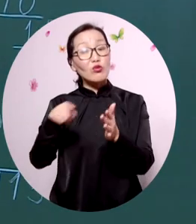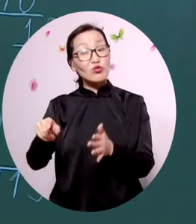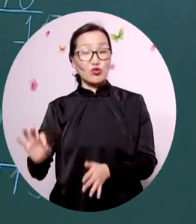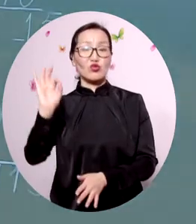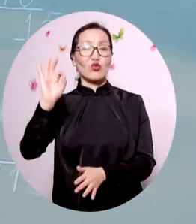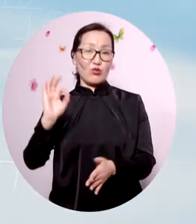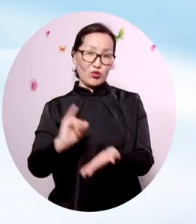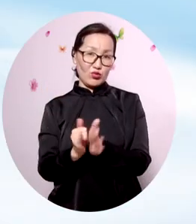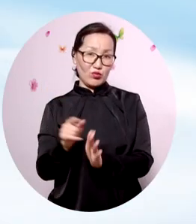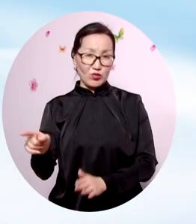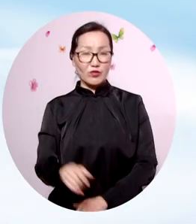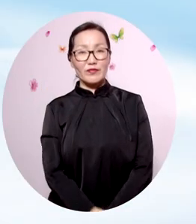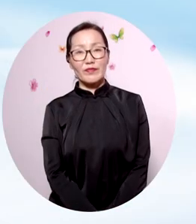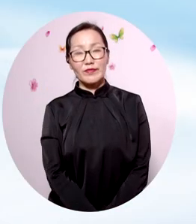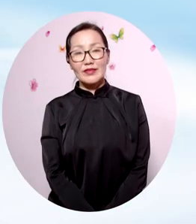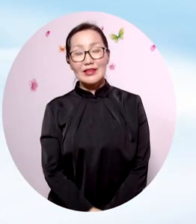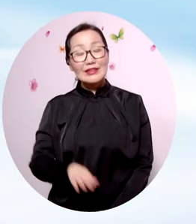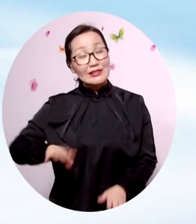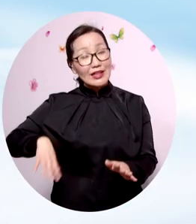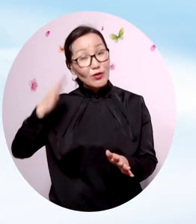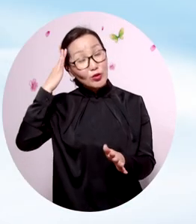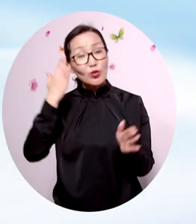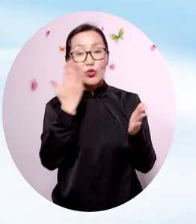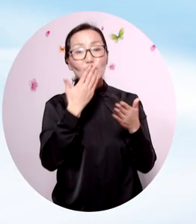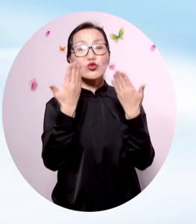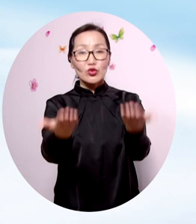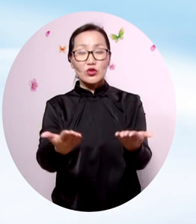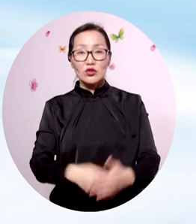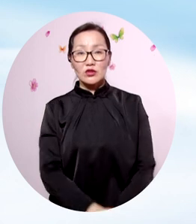нар зөв бодсон юм байна. За дараагийн бодлогыг уншия.